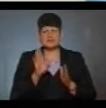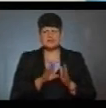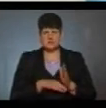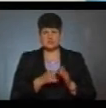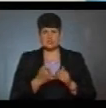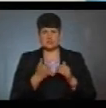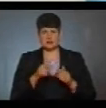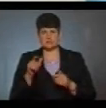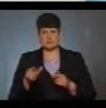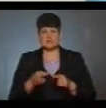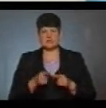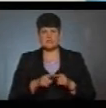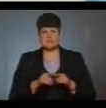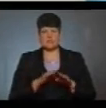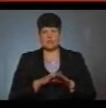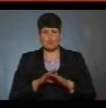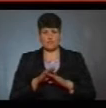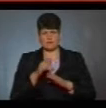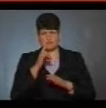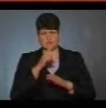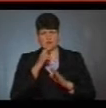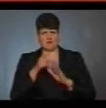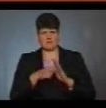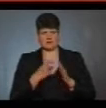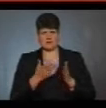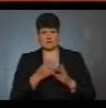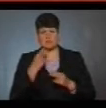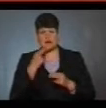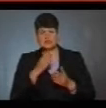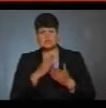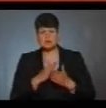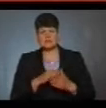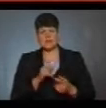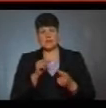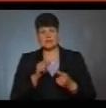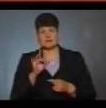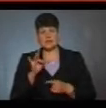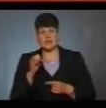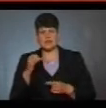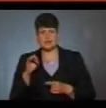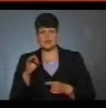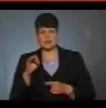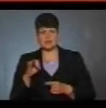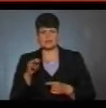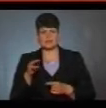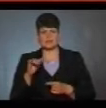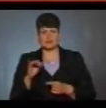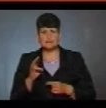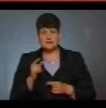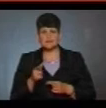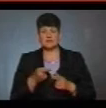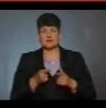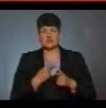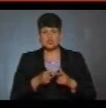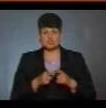кандидата – це повна невпізнаваність. Краще мати антирейтинг, ніж невпізнаваність. Це